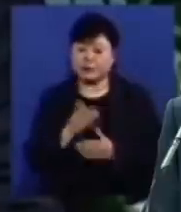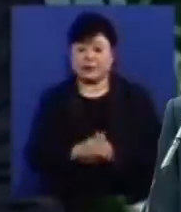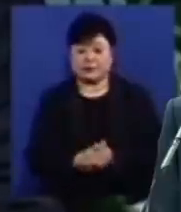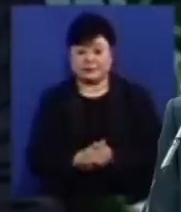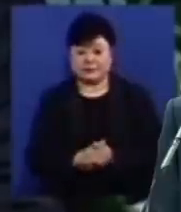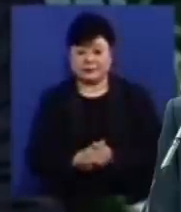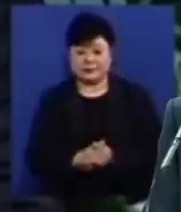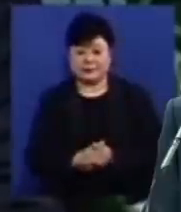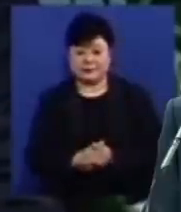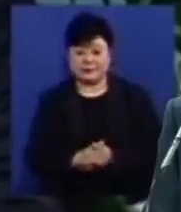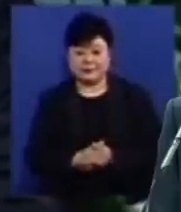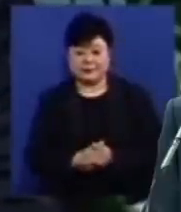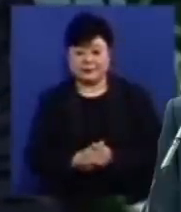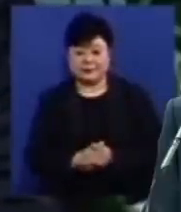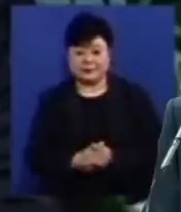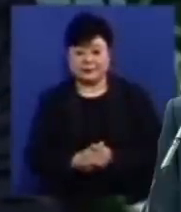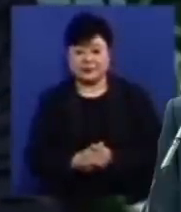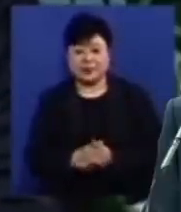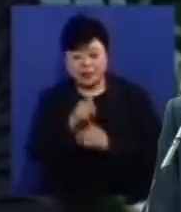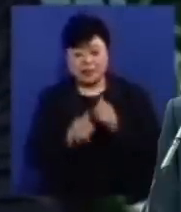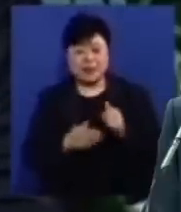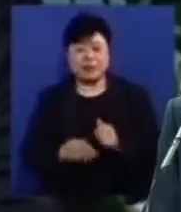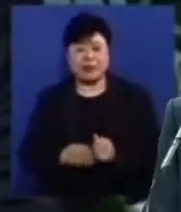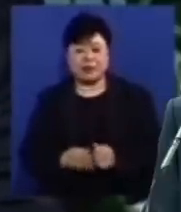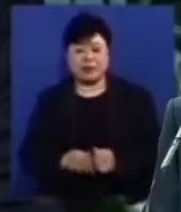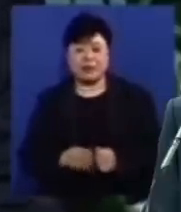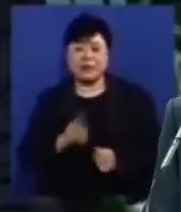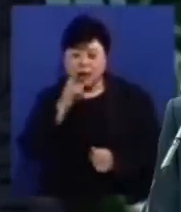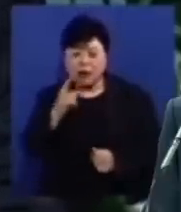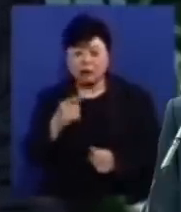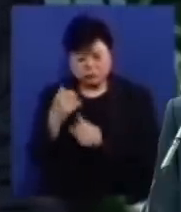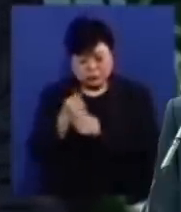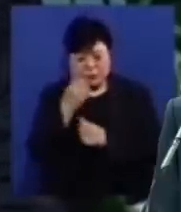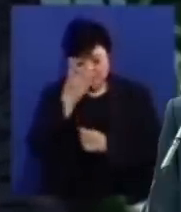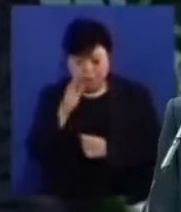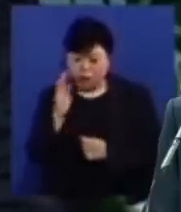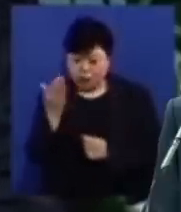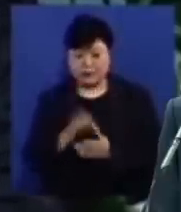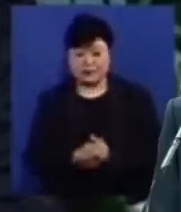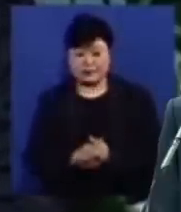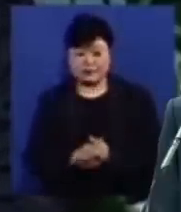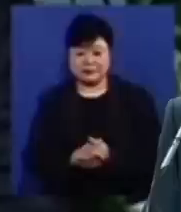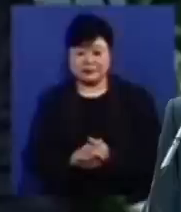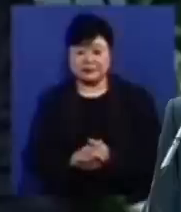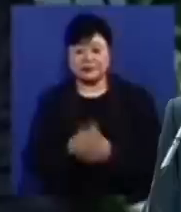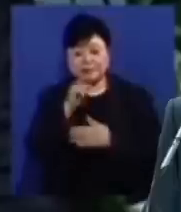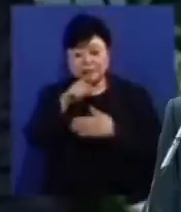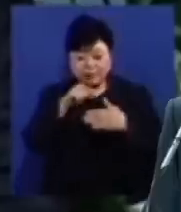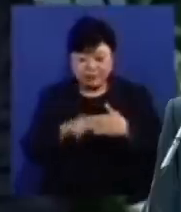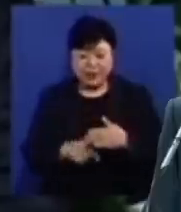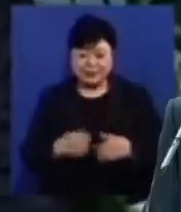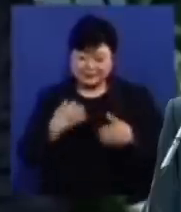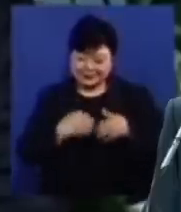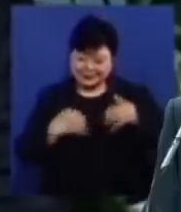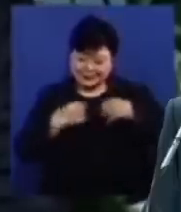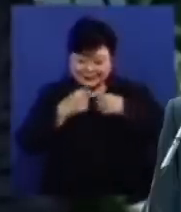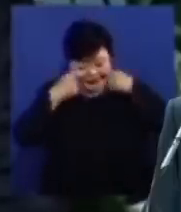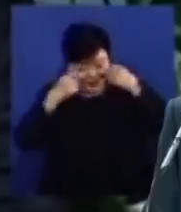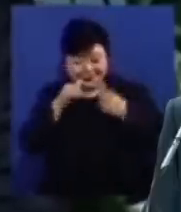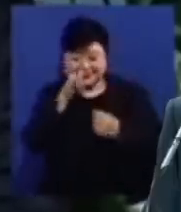것입니다. 호소할 수 있고 의지할 수 있어서 얼마나 마음에 즐겁고 기쁜지